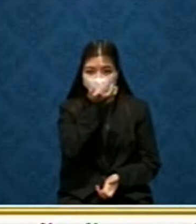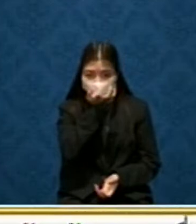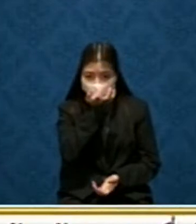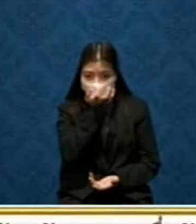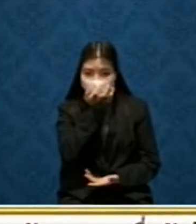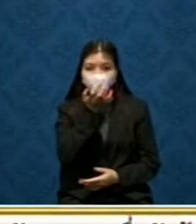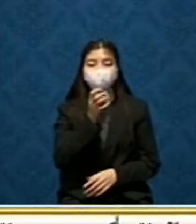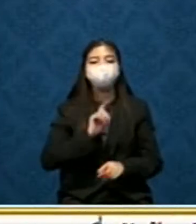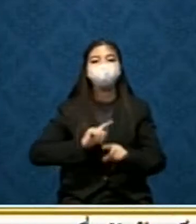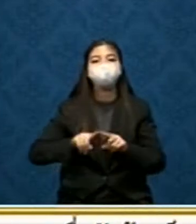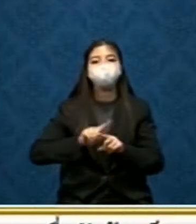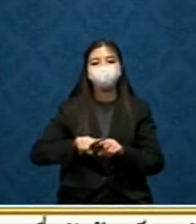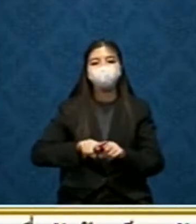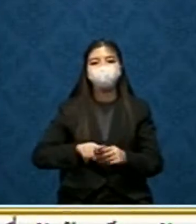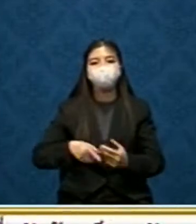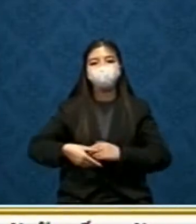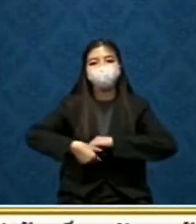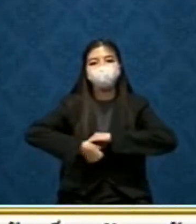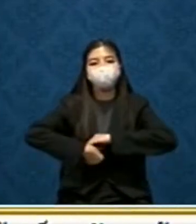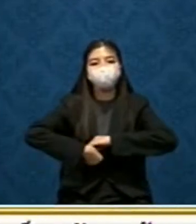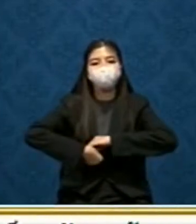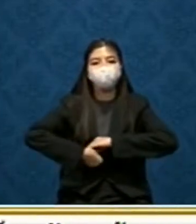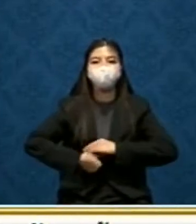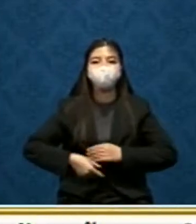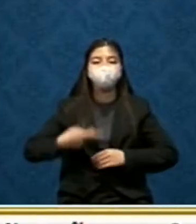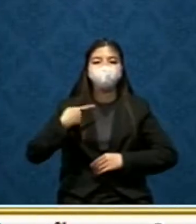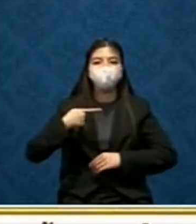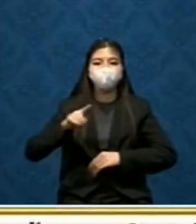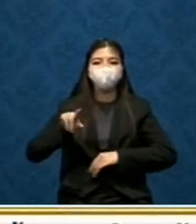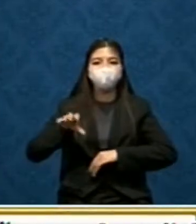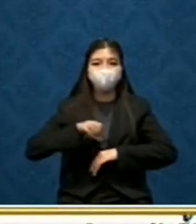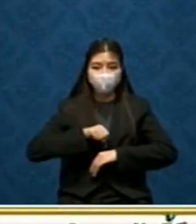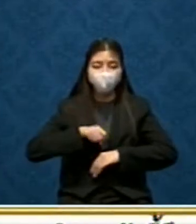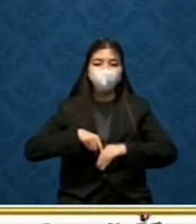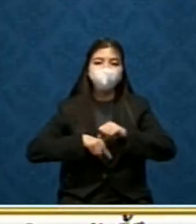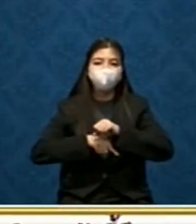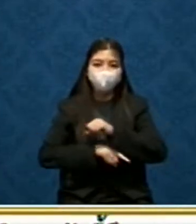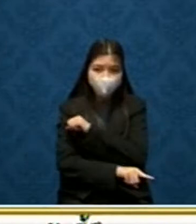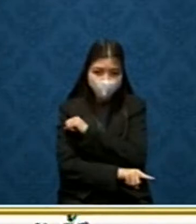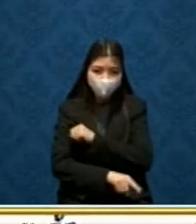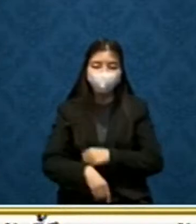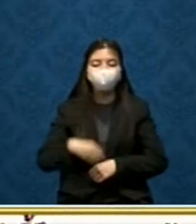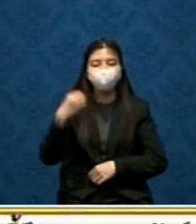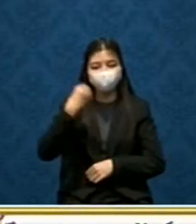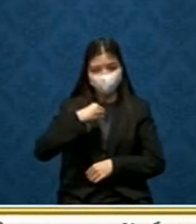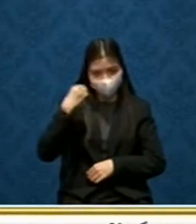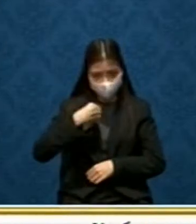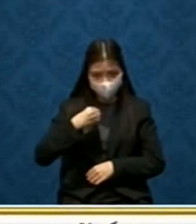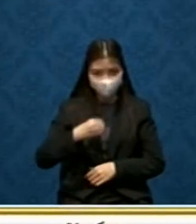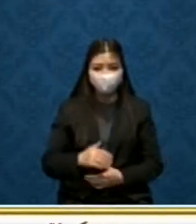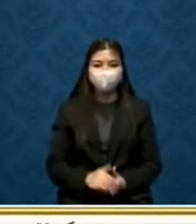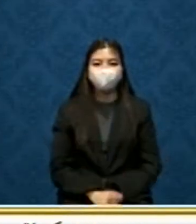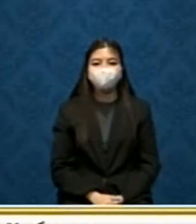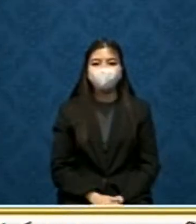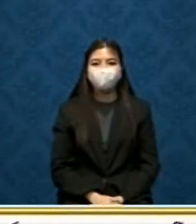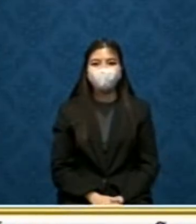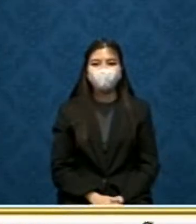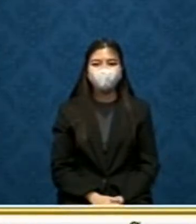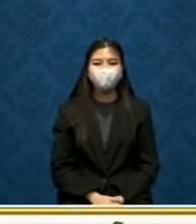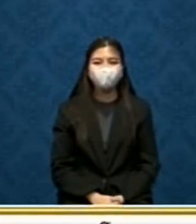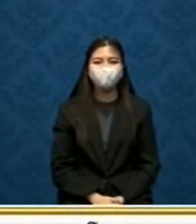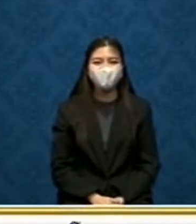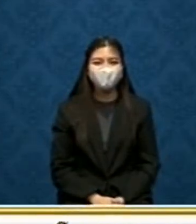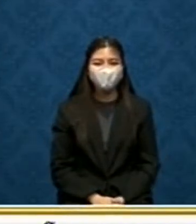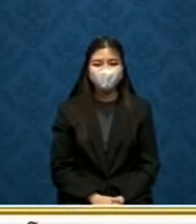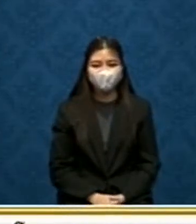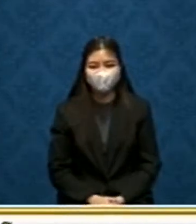ุบมอข้อมือไ้แล้วก็ยงเอาจนได้ข้อไมรกี่รอบอภิปลไมรู้กี่เที่ยวดันจนได้เขาก็บอกวา